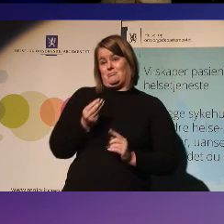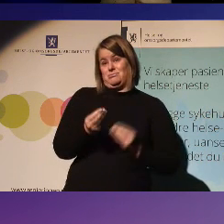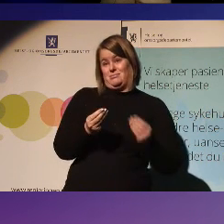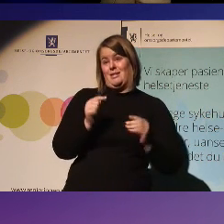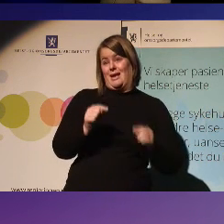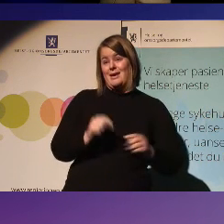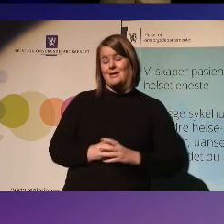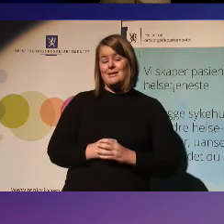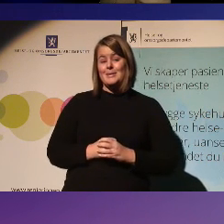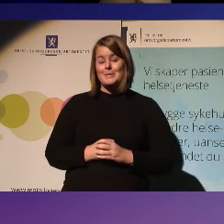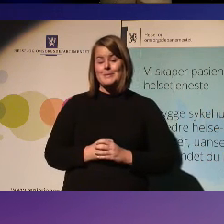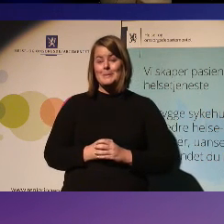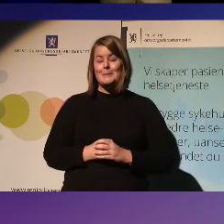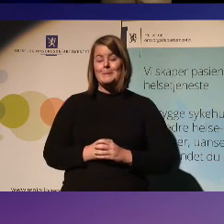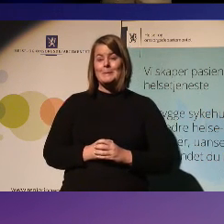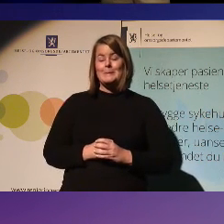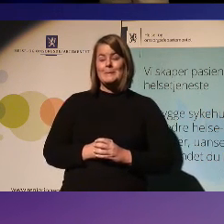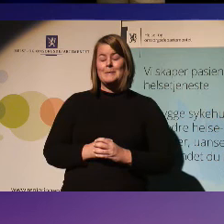Og